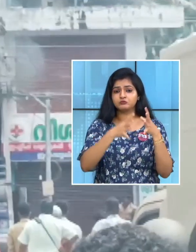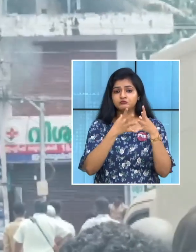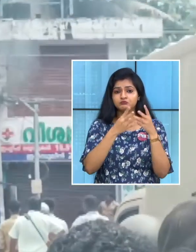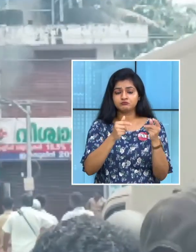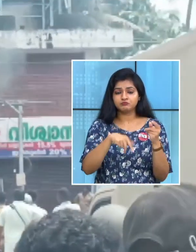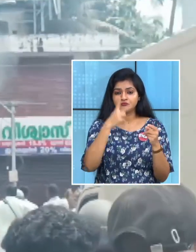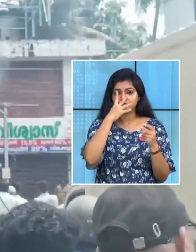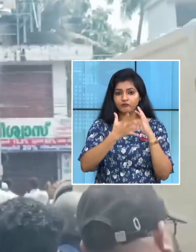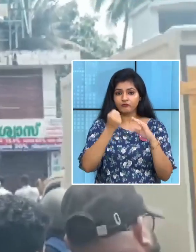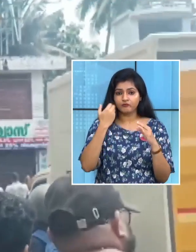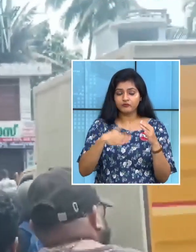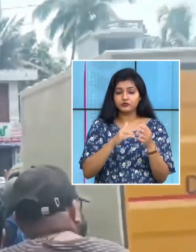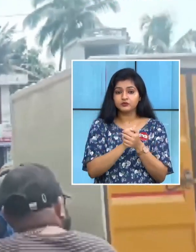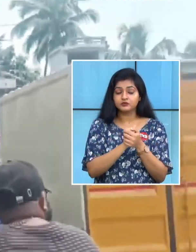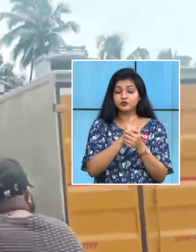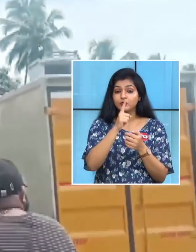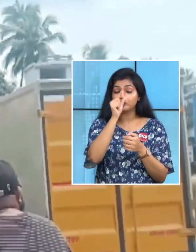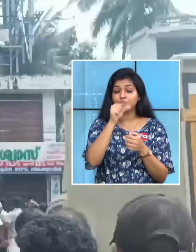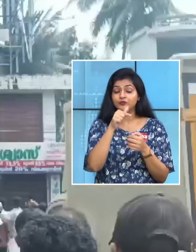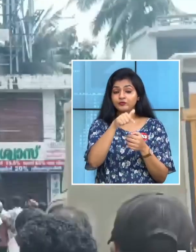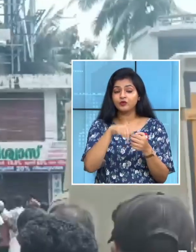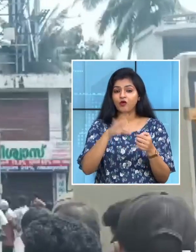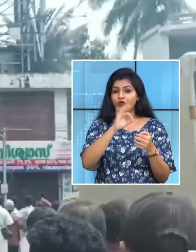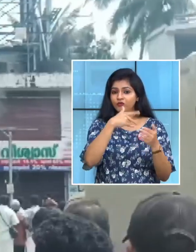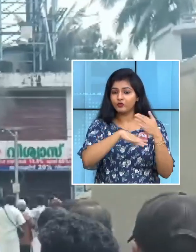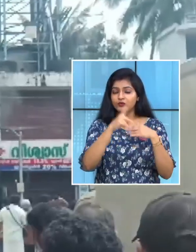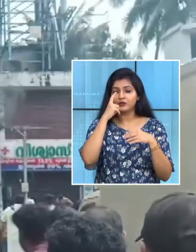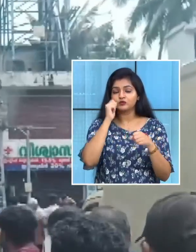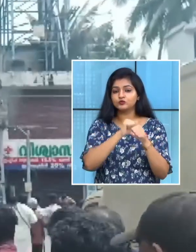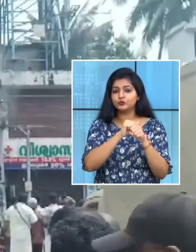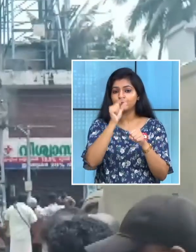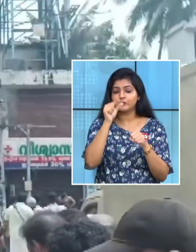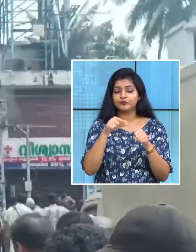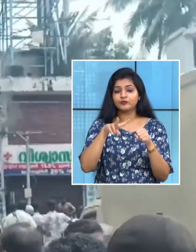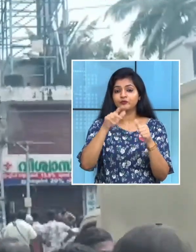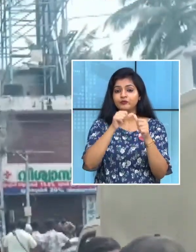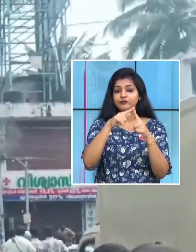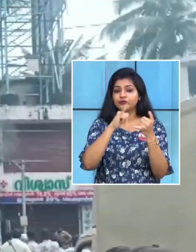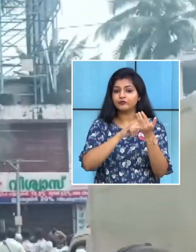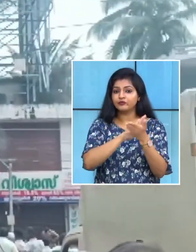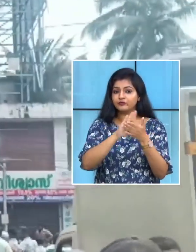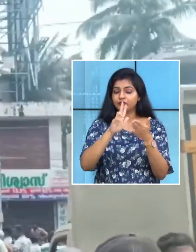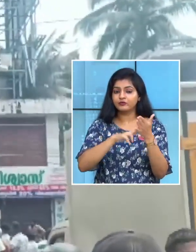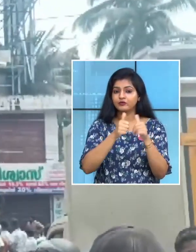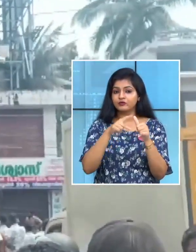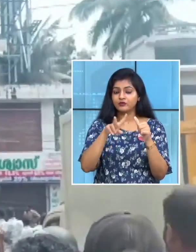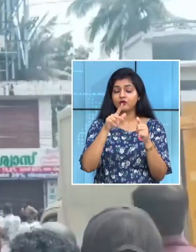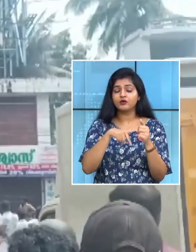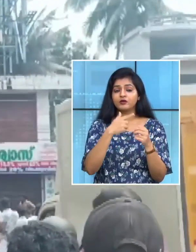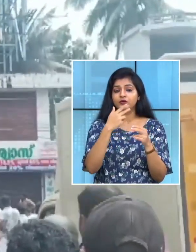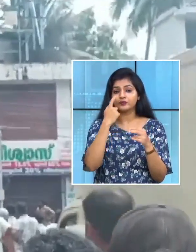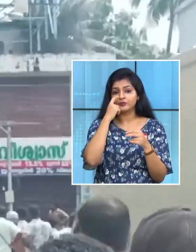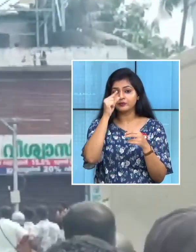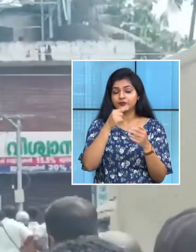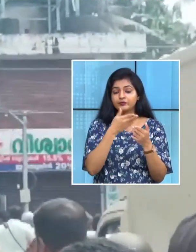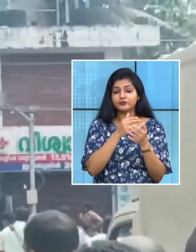കണ്ടെത്തി. അതിലൊന്ന് ഈ ന്യൂ ഇന്ത്യ ഇൻഷുറൻസ് ഓഫീസിലെ തന്നെ ജീവനക്കാരി വൈഷ്ണയാണ് എന്ന് തിരിച്ചറിഞ്ഞിട്ടുണ്ട്. വൈഷ്ണ തൊട്ടടുത്ത്